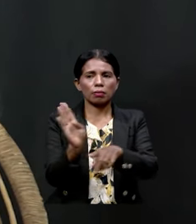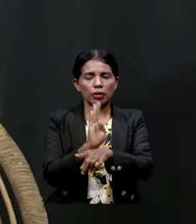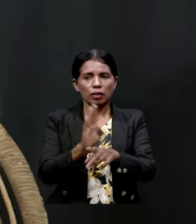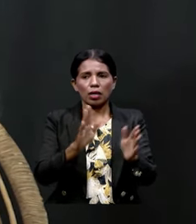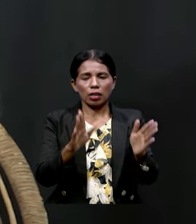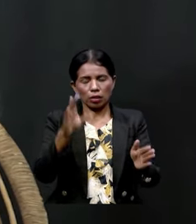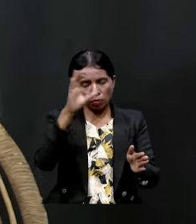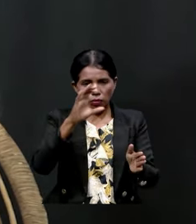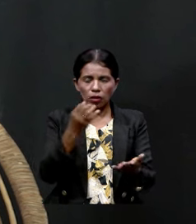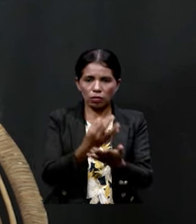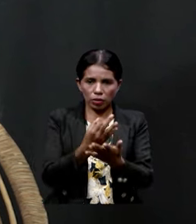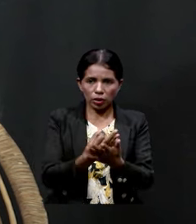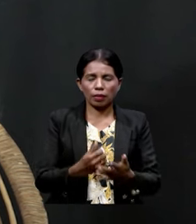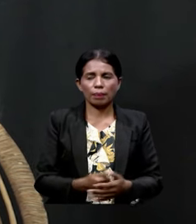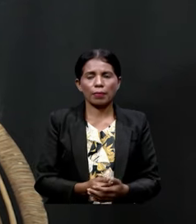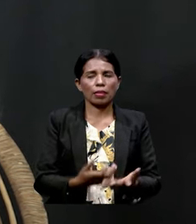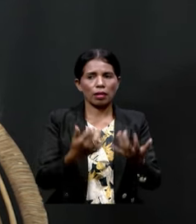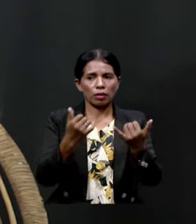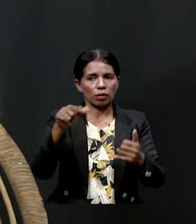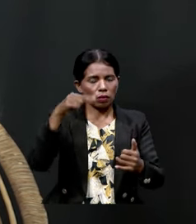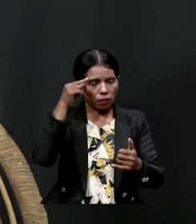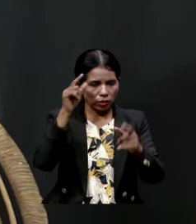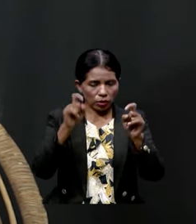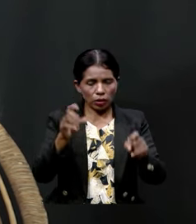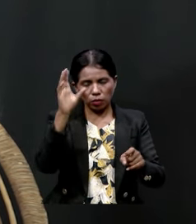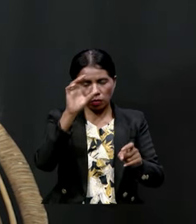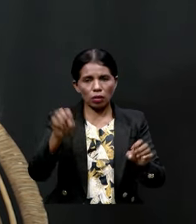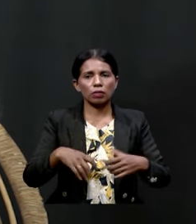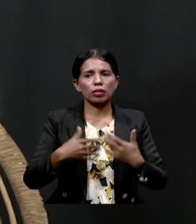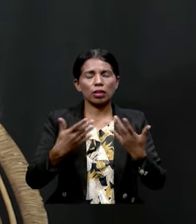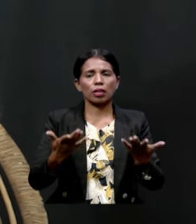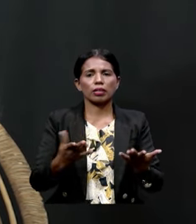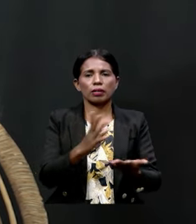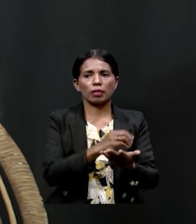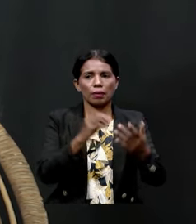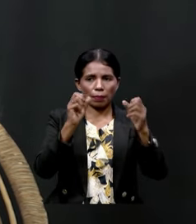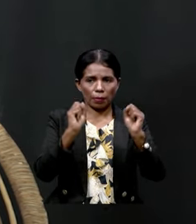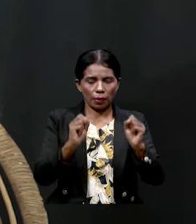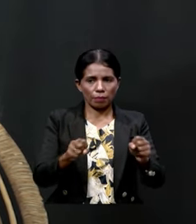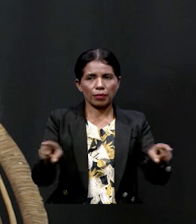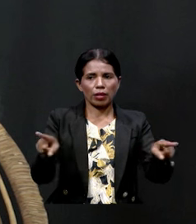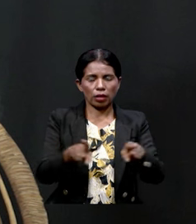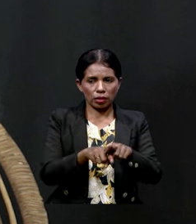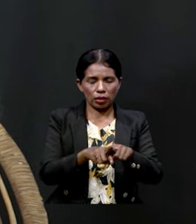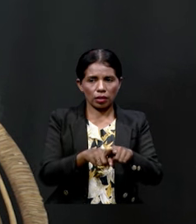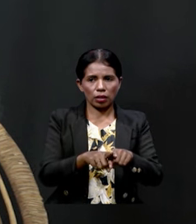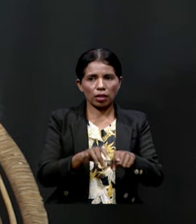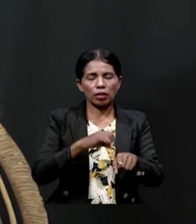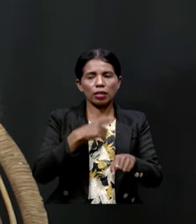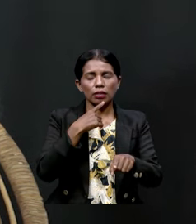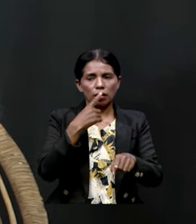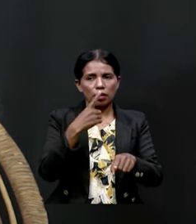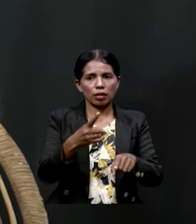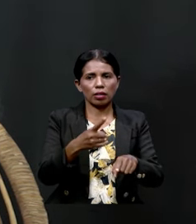katu buka lukru. Ya, agora, governo ten buka solusi ngona kata o insama ka hanya sang ema ita tu considera kari